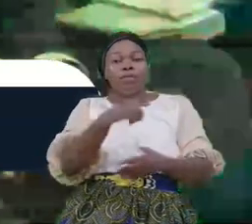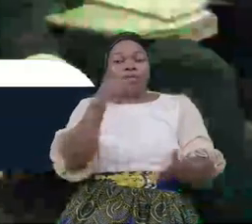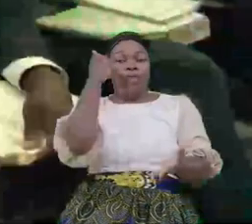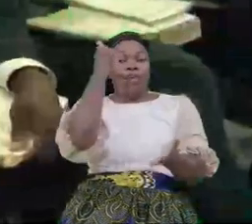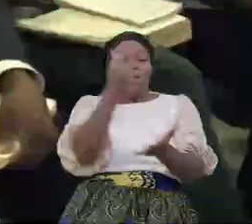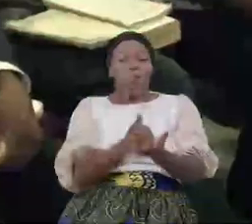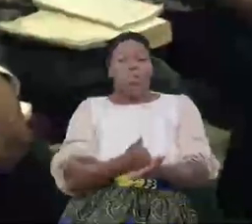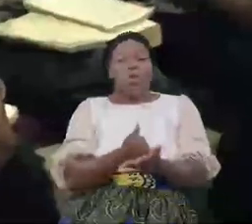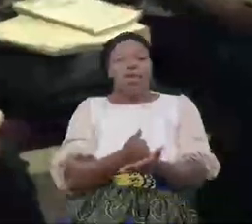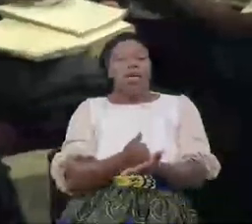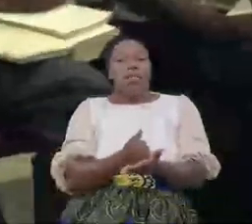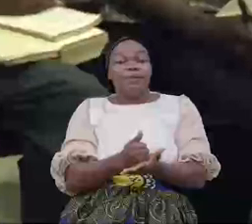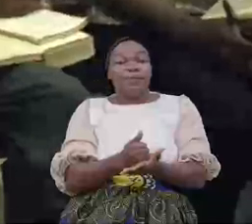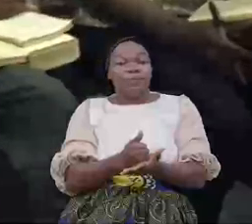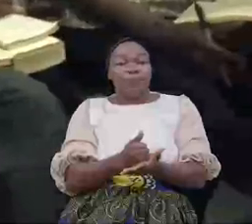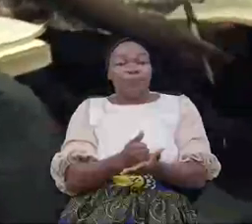n'avez pas entendu ça?